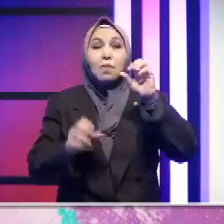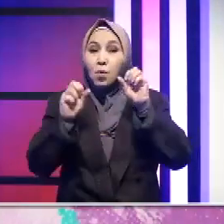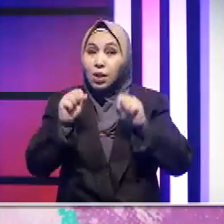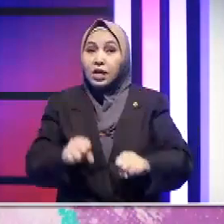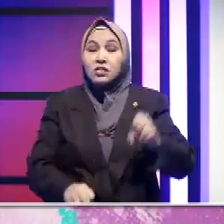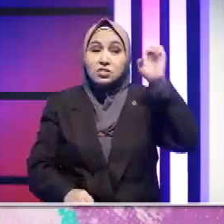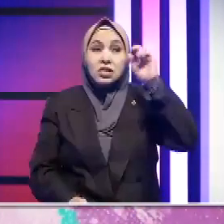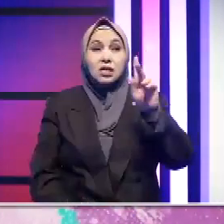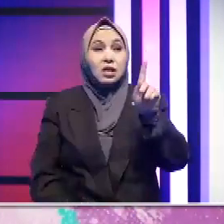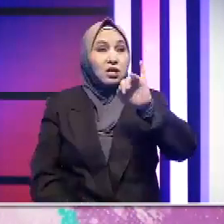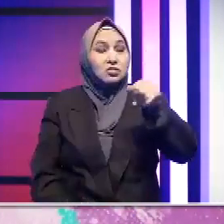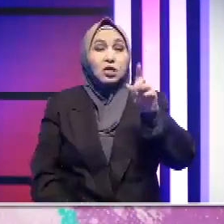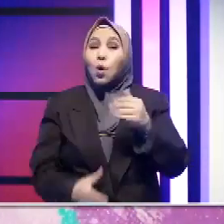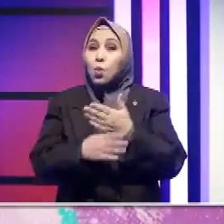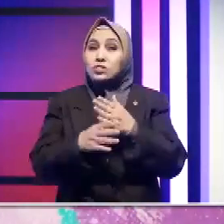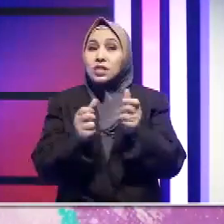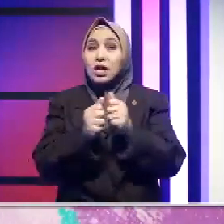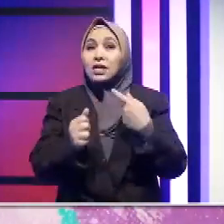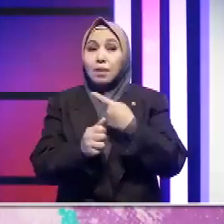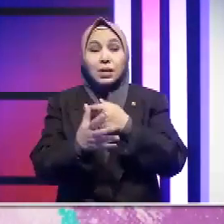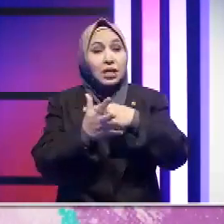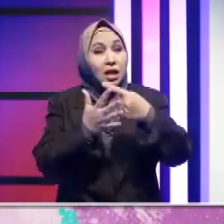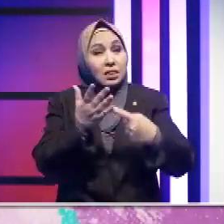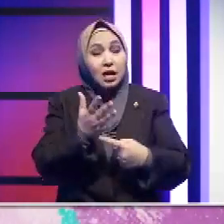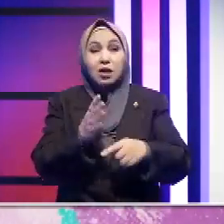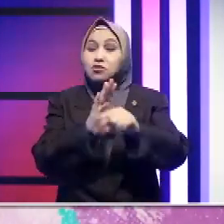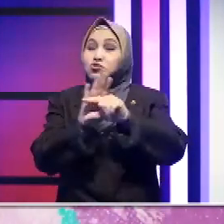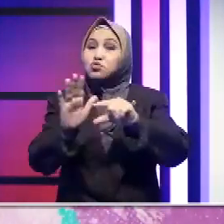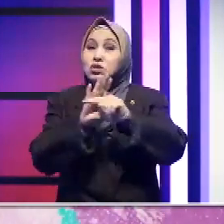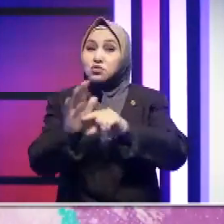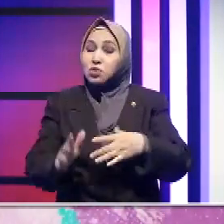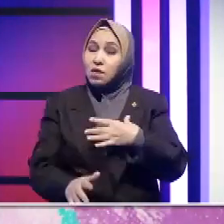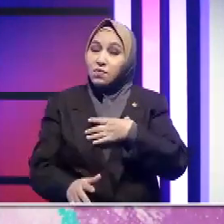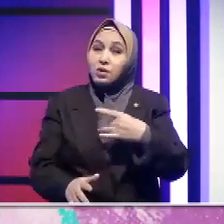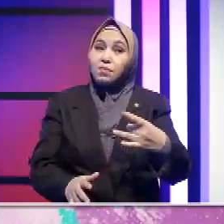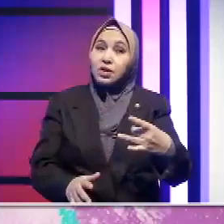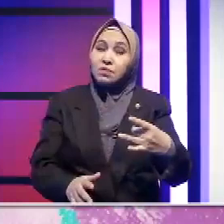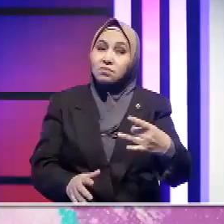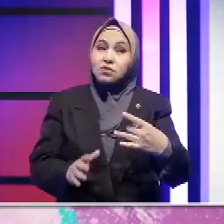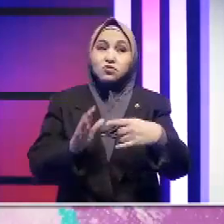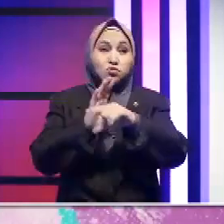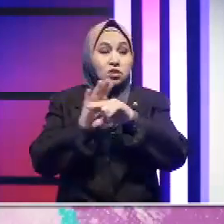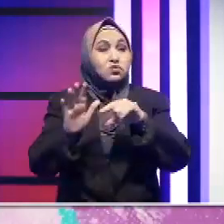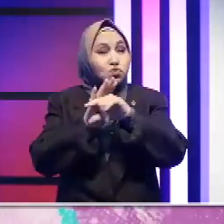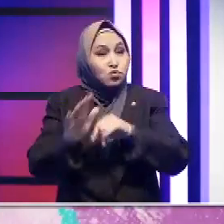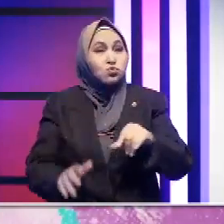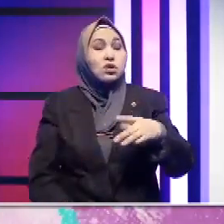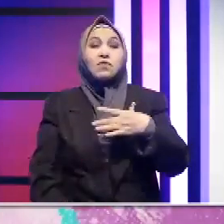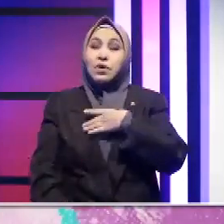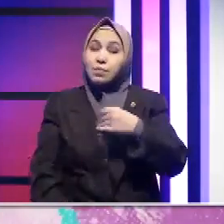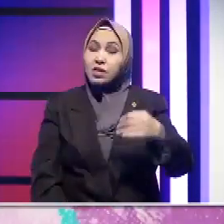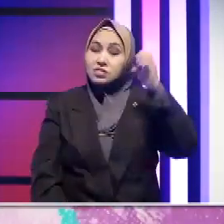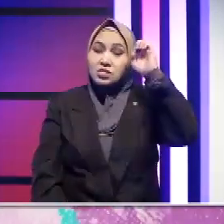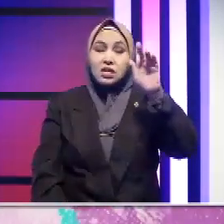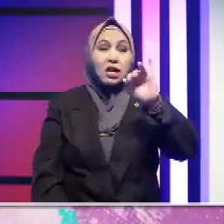Encik Haji konsisten dengan kami diantara surah-surah fever Naswa Febriani cek Haji